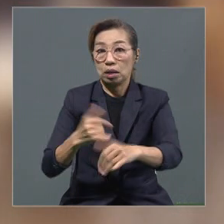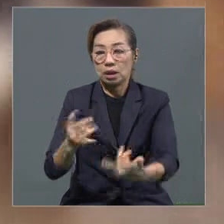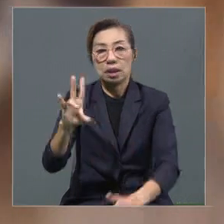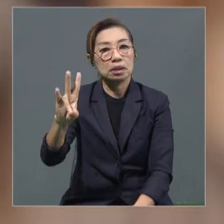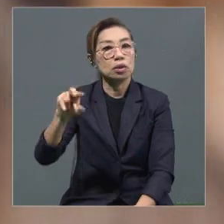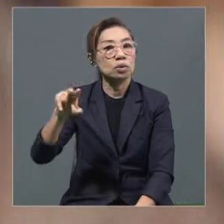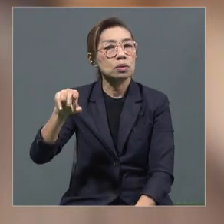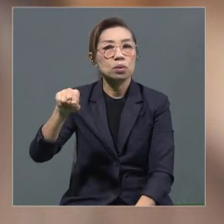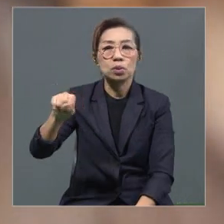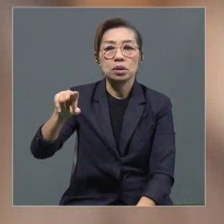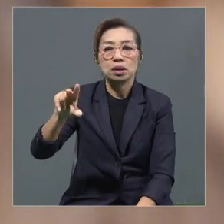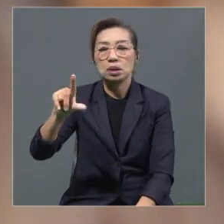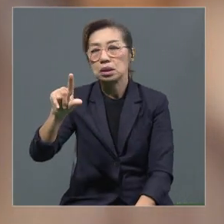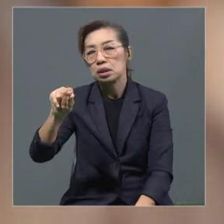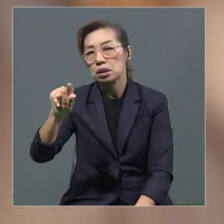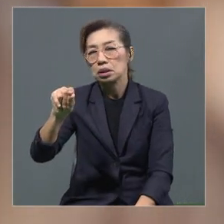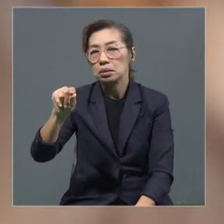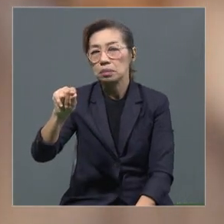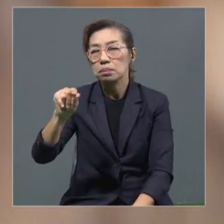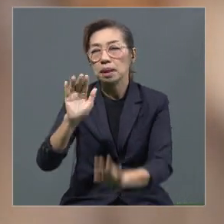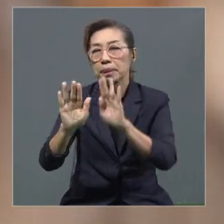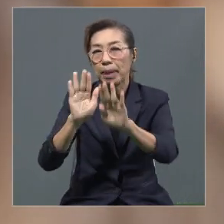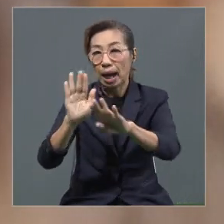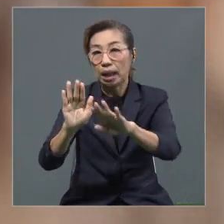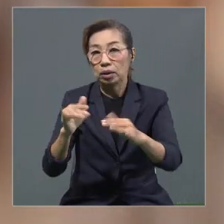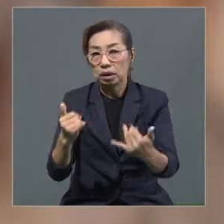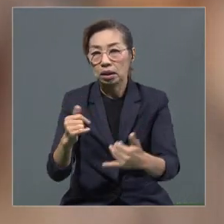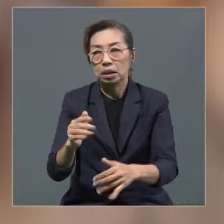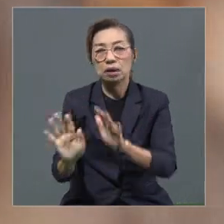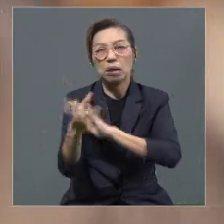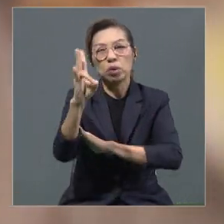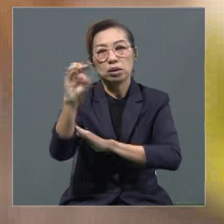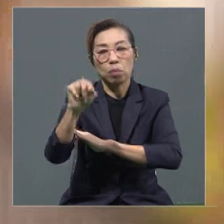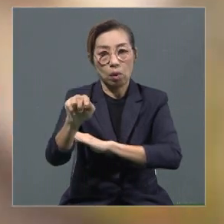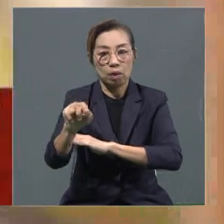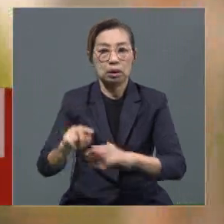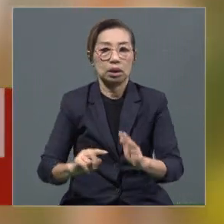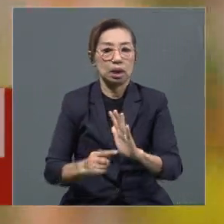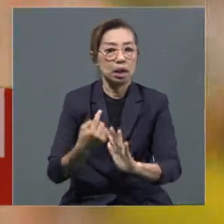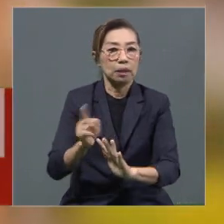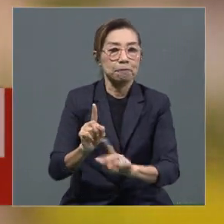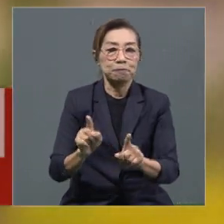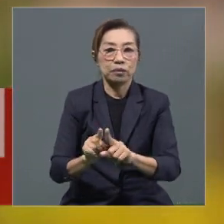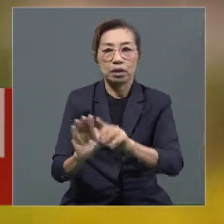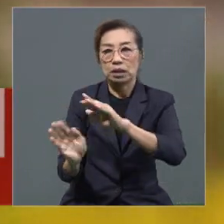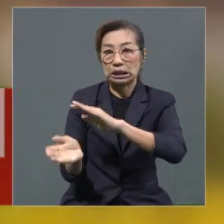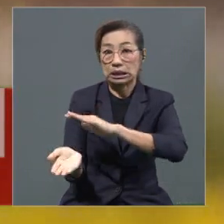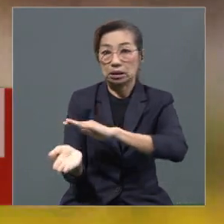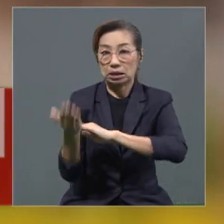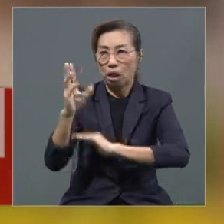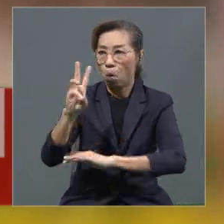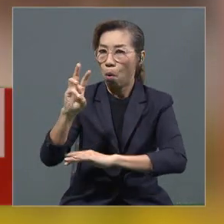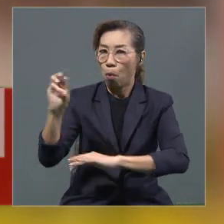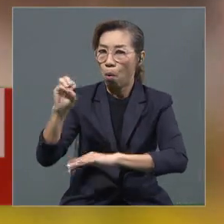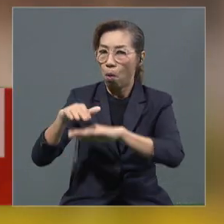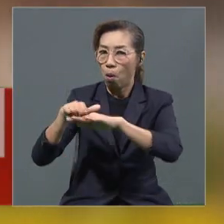าณ 7:20 โดยประมาณนะครับ 7:00 นเช้าโดยประมาณตั้งแต่ช่วง 6:00 นกว่